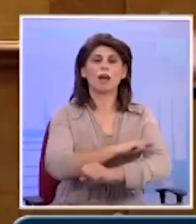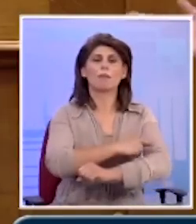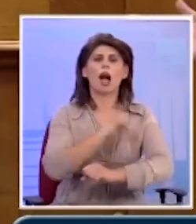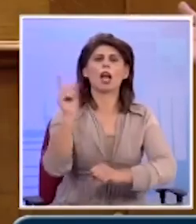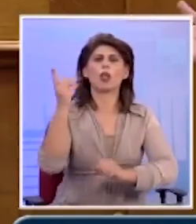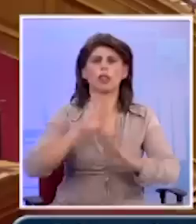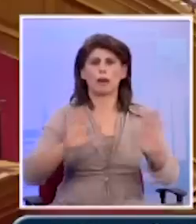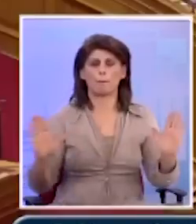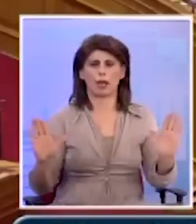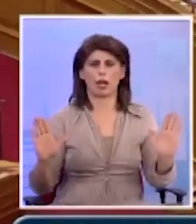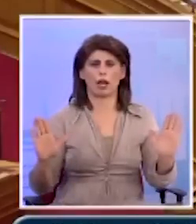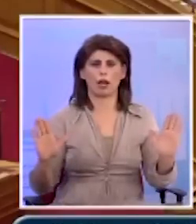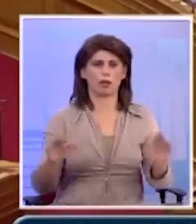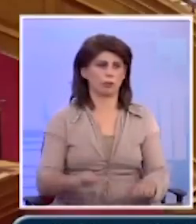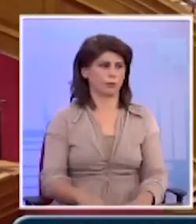που ζήσαμε είναι γιατριά.